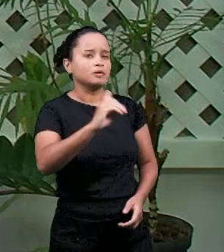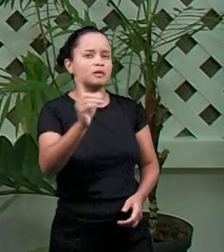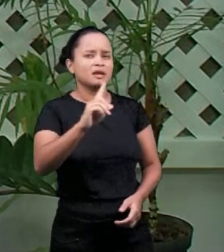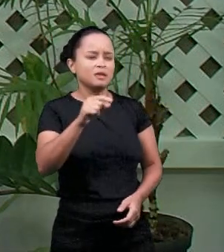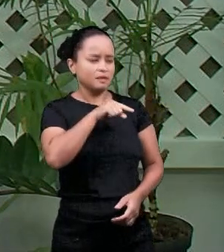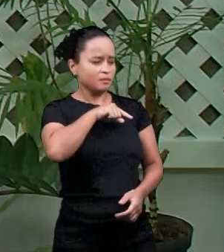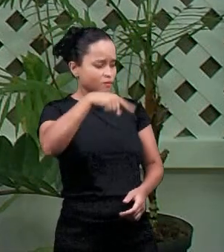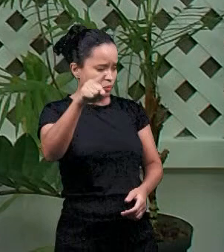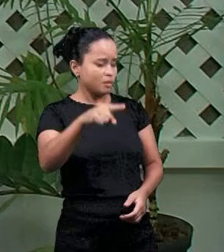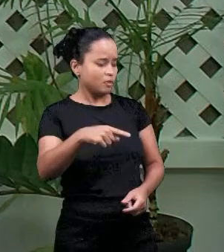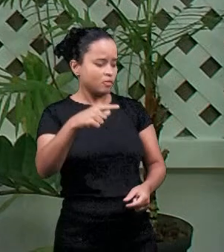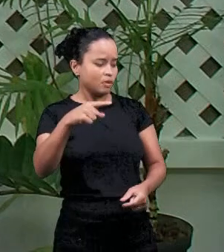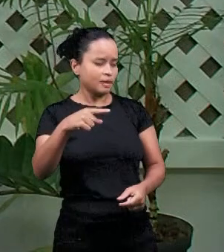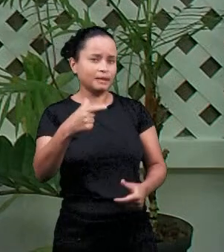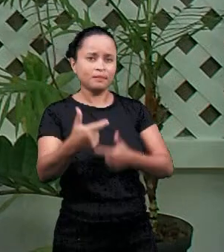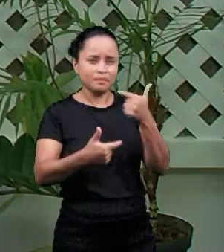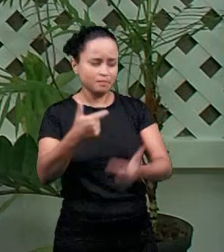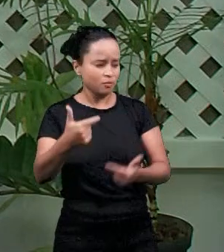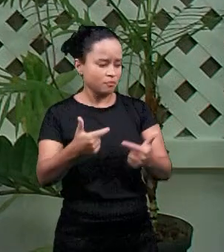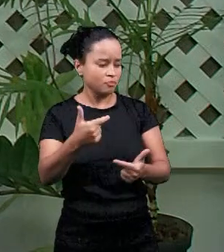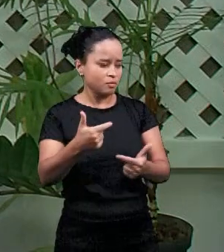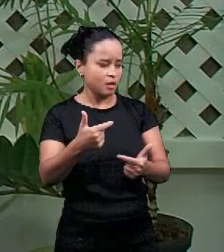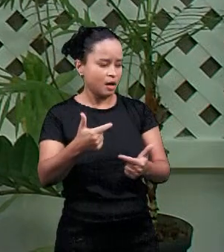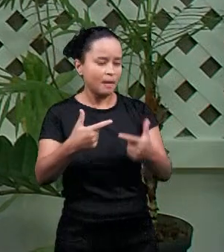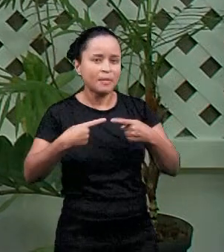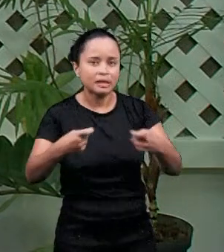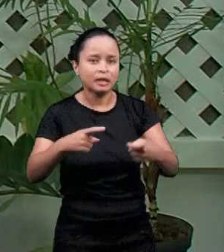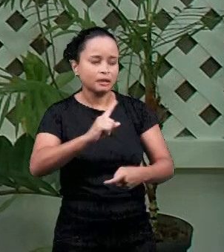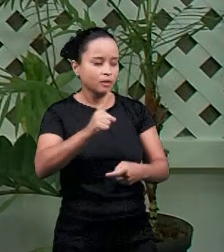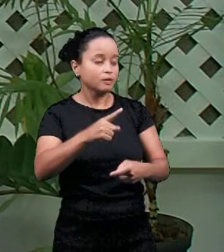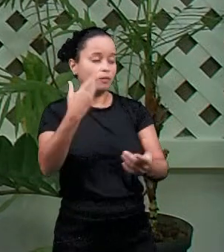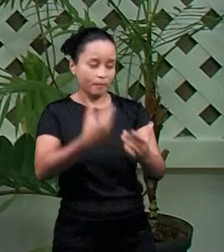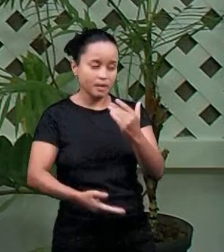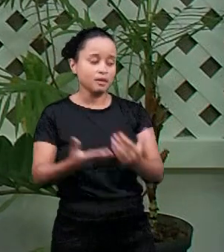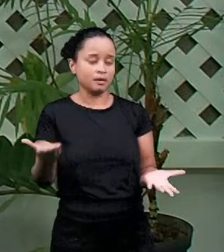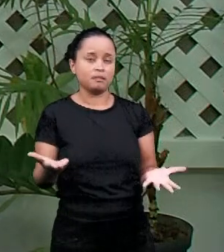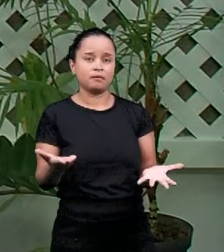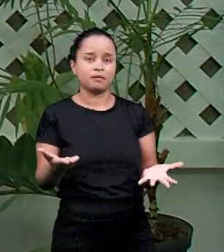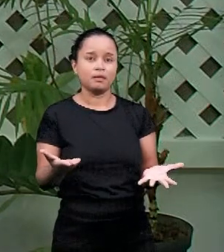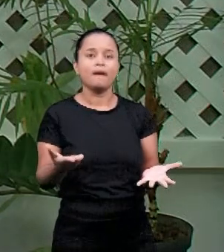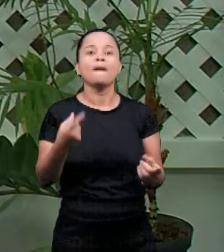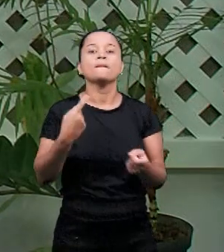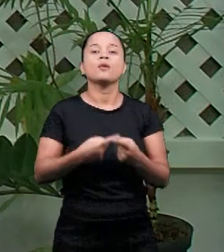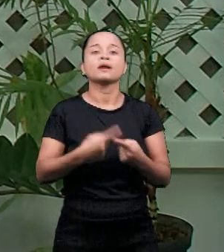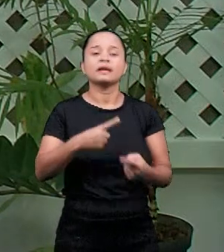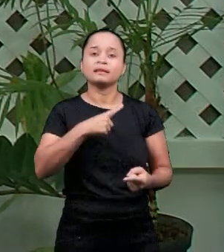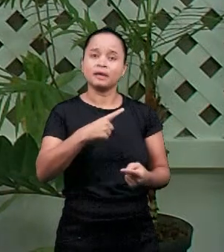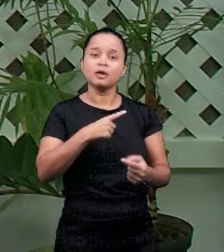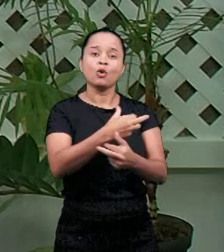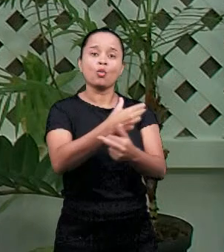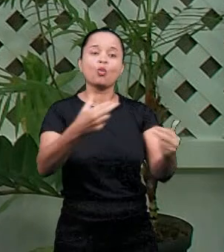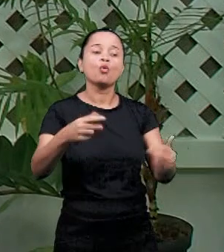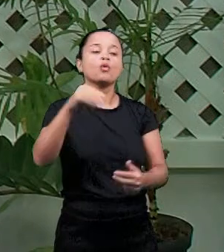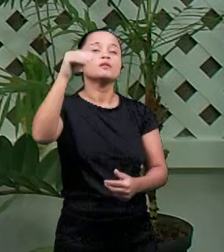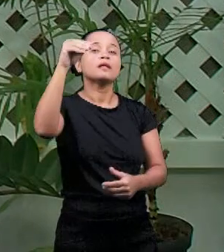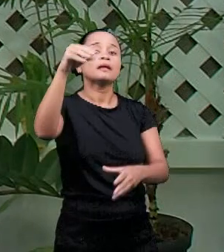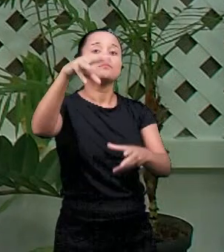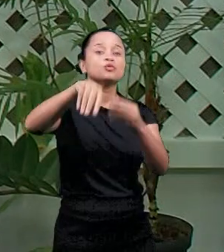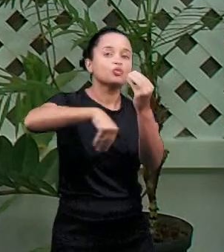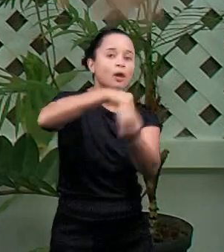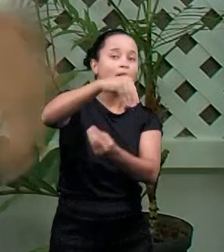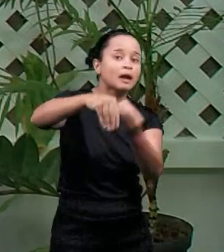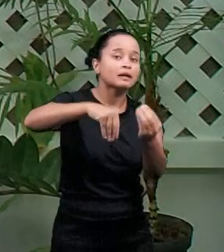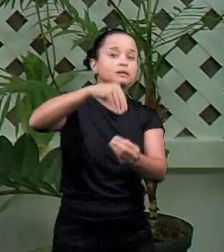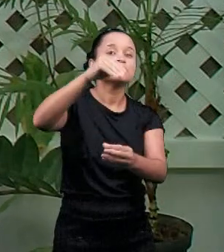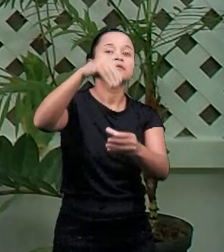pas monter vers une autre bataille parce que vous allez perdre. Parce qu'il y a une chose, il y a quelque chose à l'intérieur